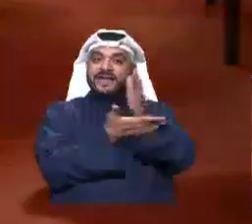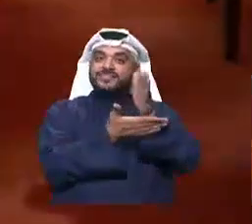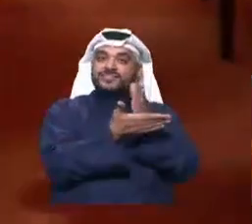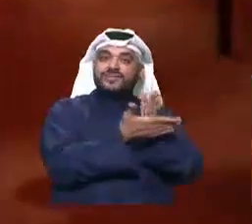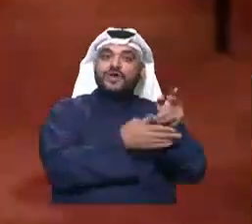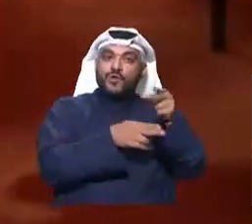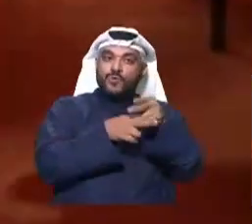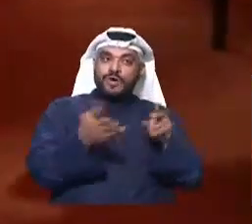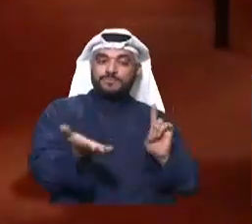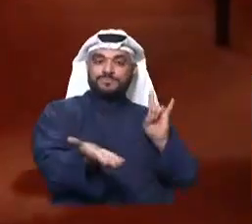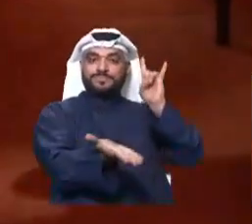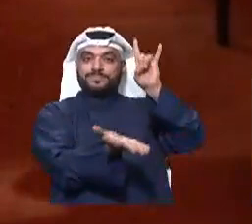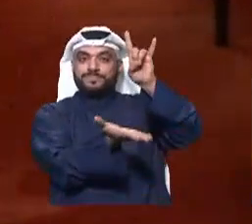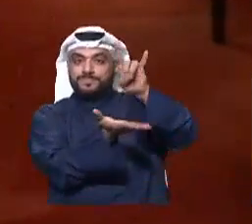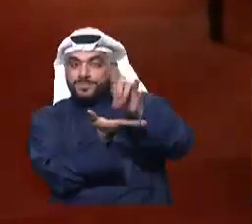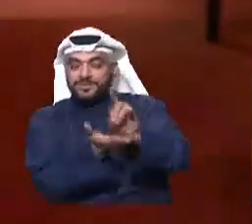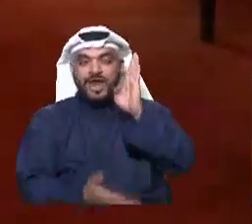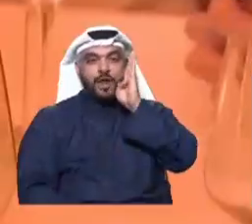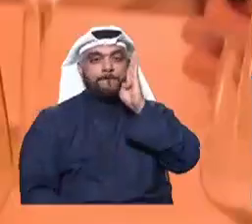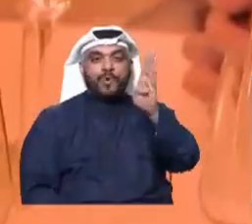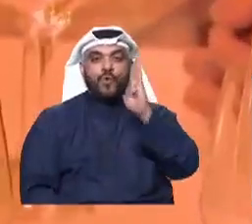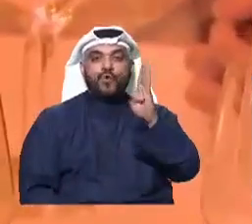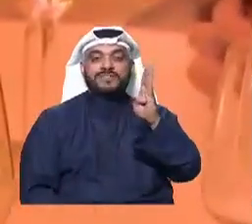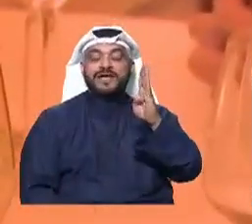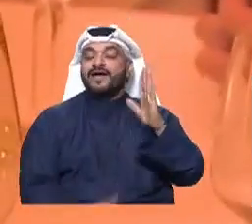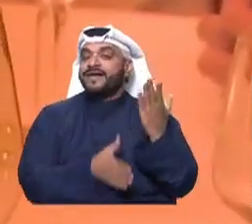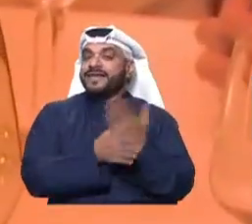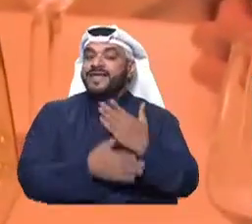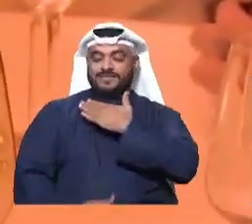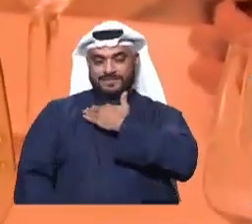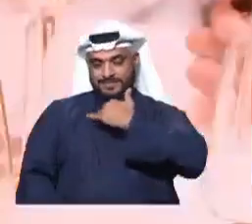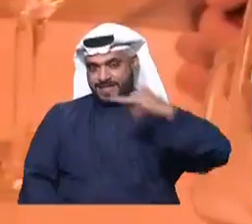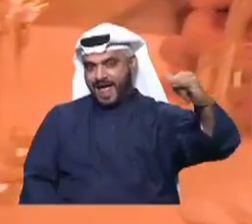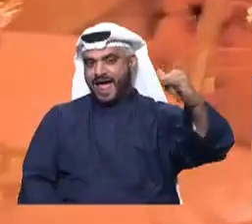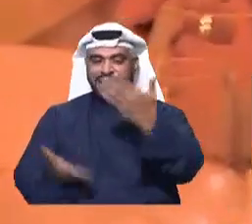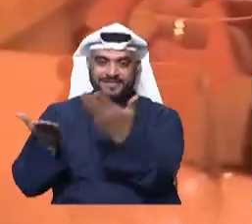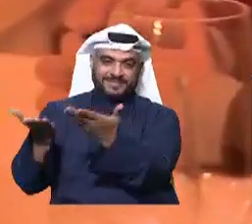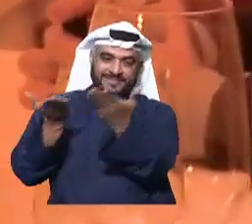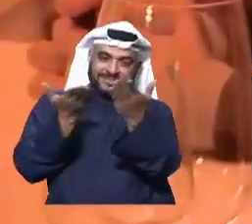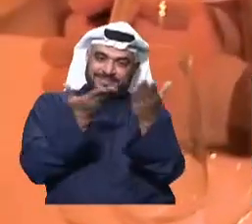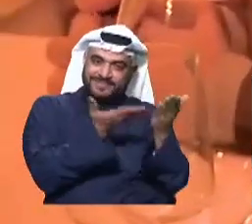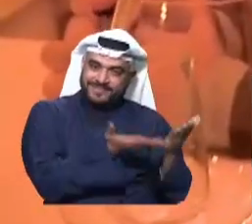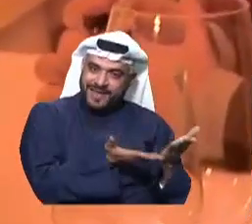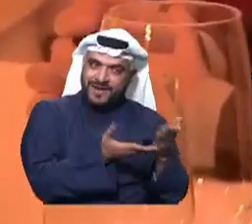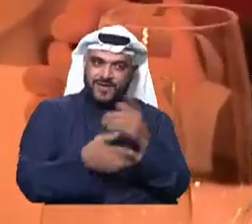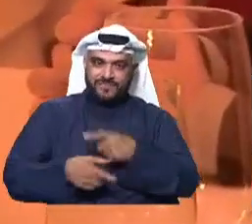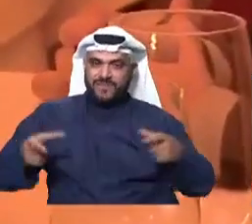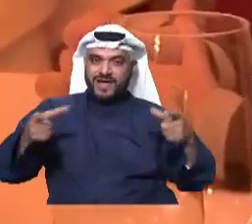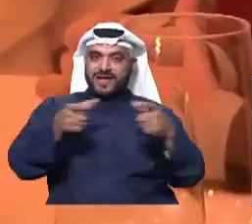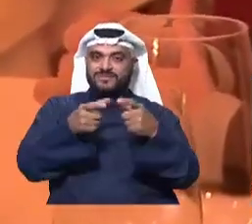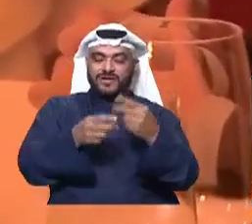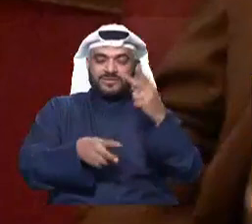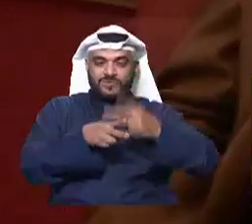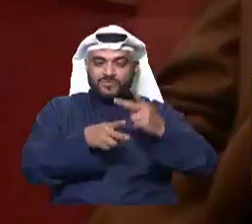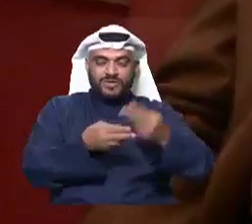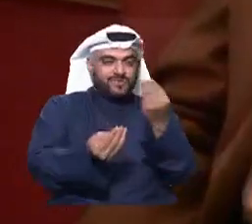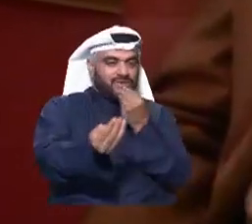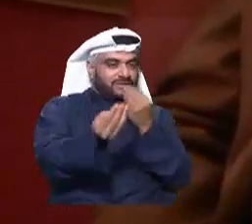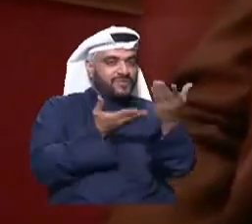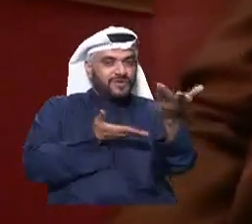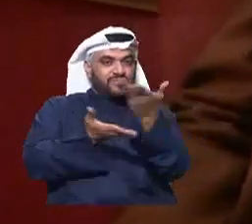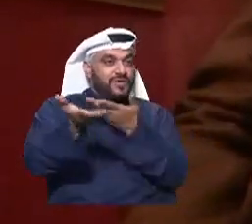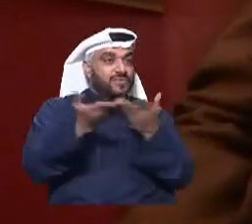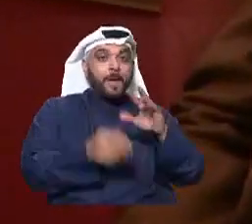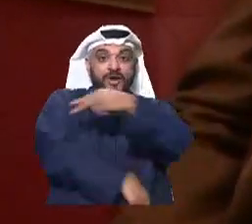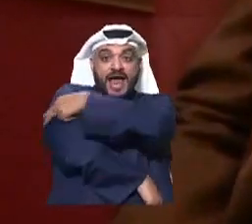الوزراء إلى بروكسل تلبية للدعوة لمشاركته كضيف شرف في إفطار عمل لوزراء خارجية الدول